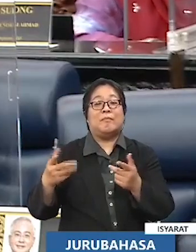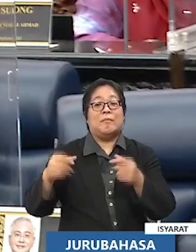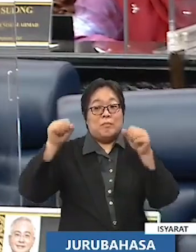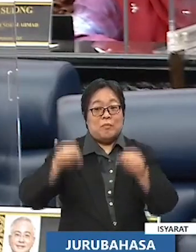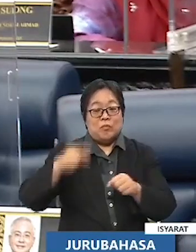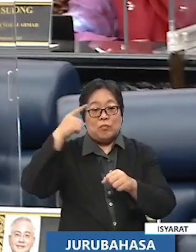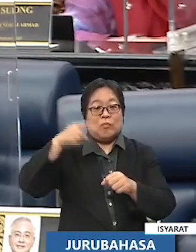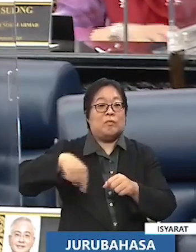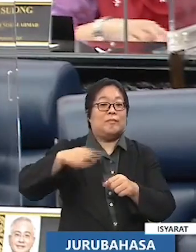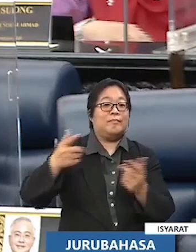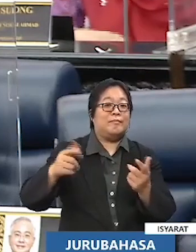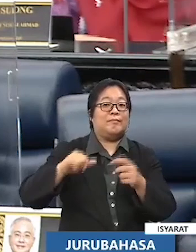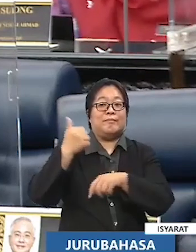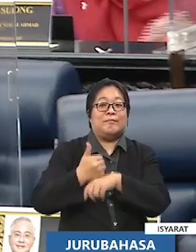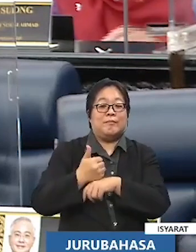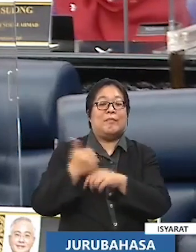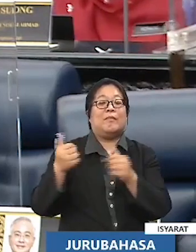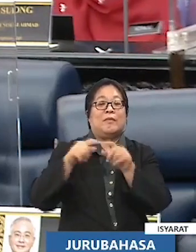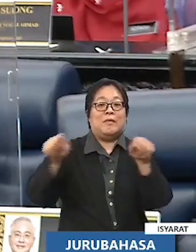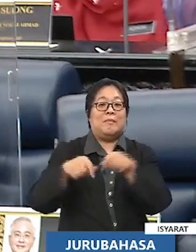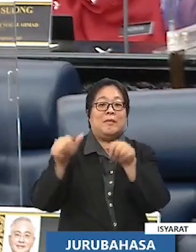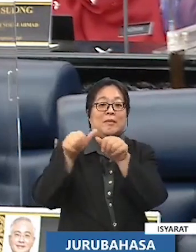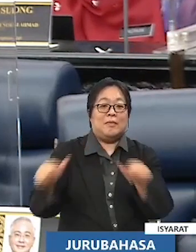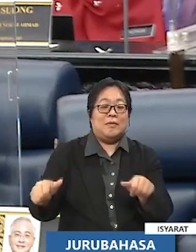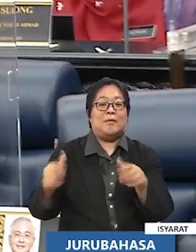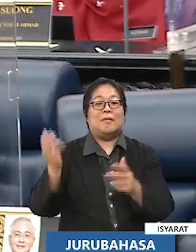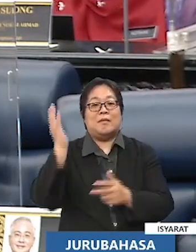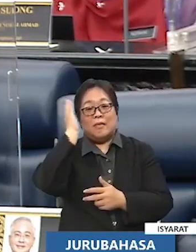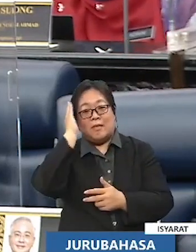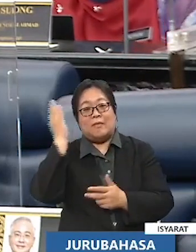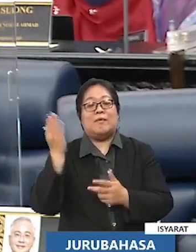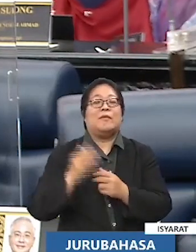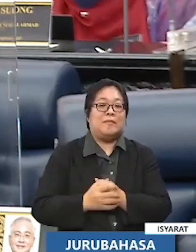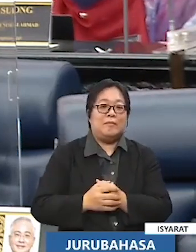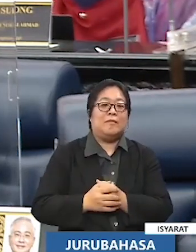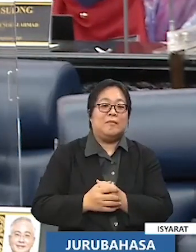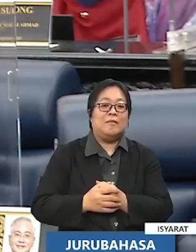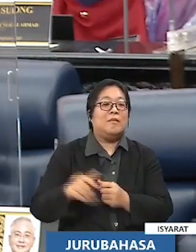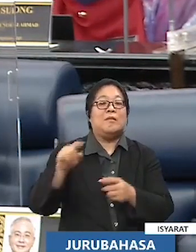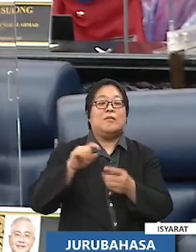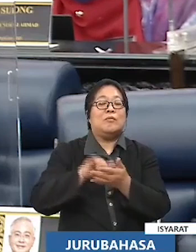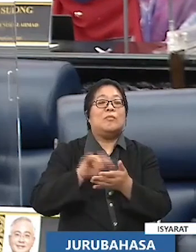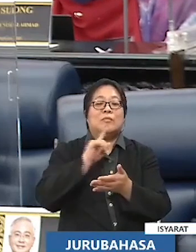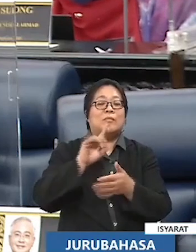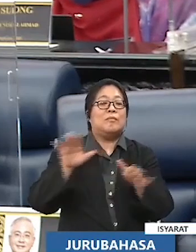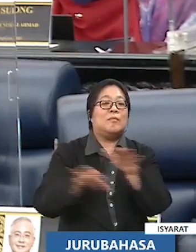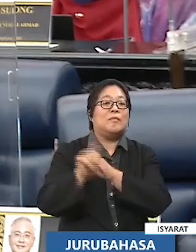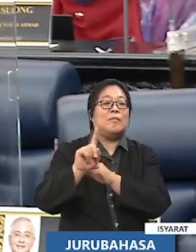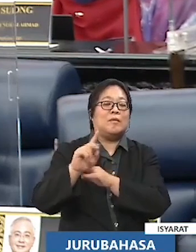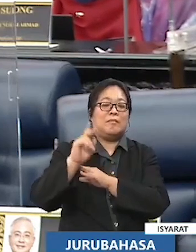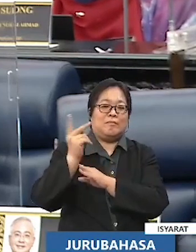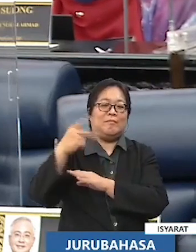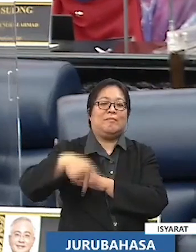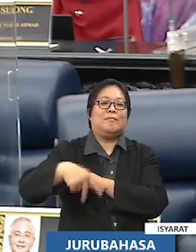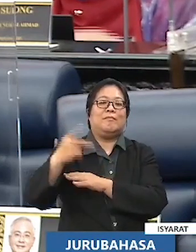kebenaran untuk mobile pusat-pusat penginapan atau folder hasil setelah reboot partai adalah kelulusan di bawah